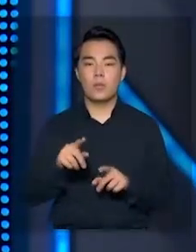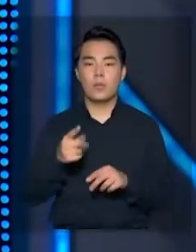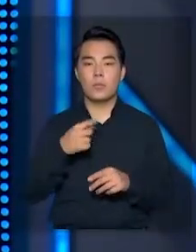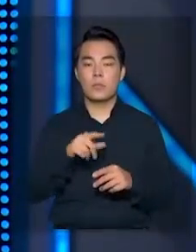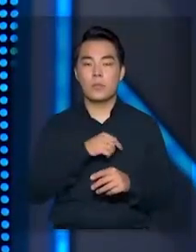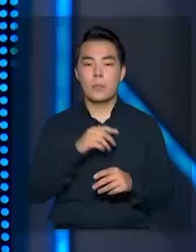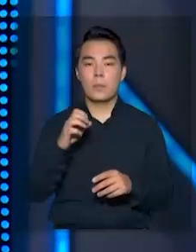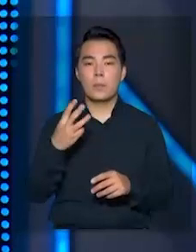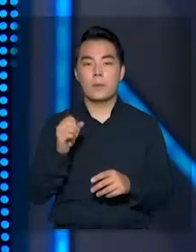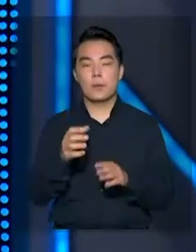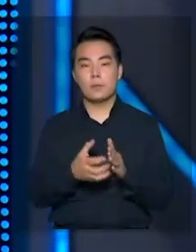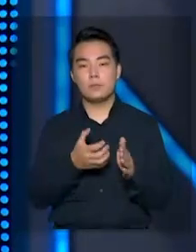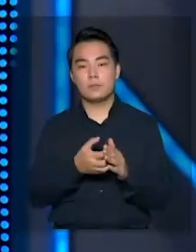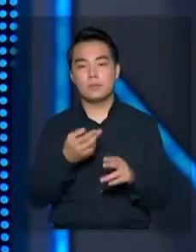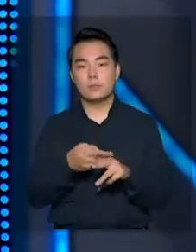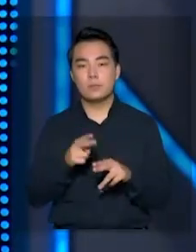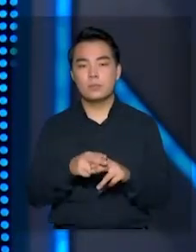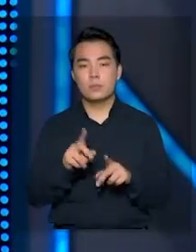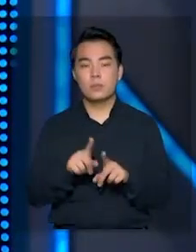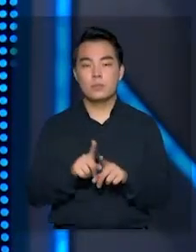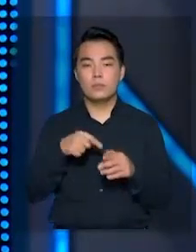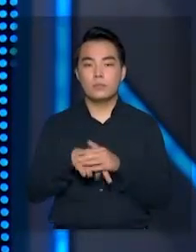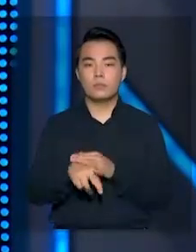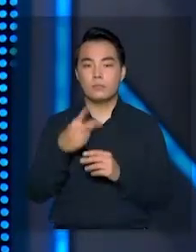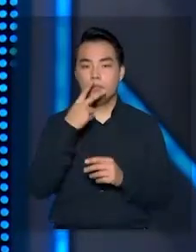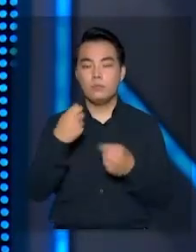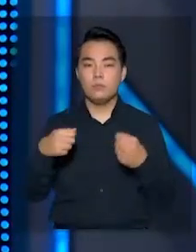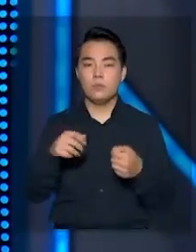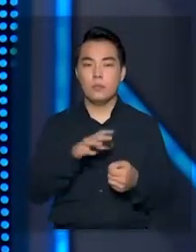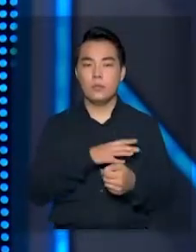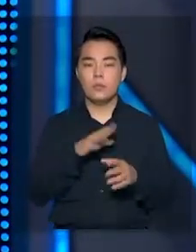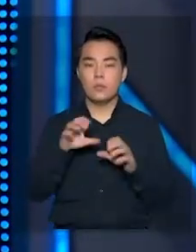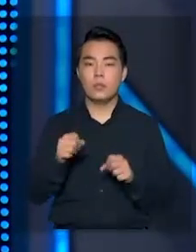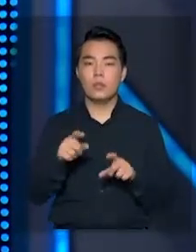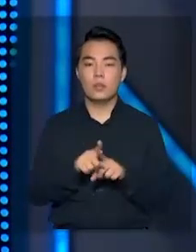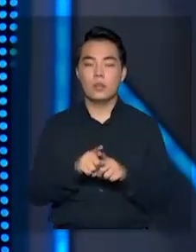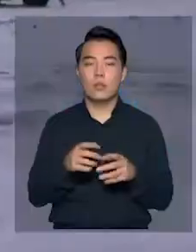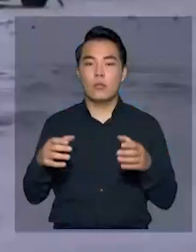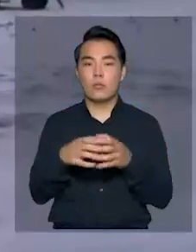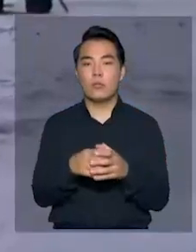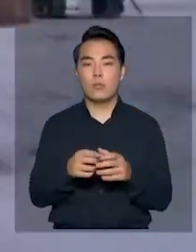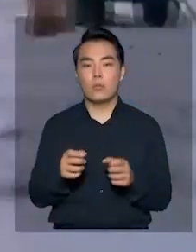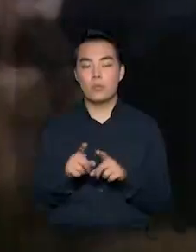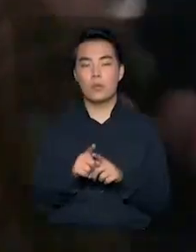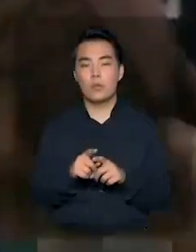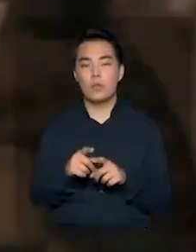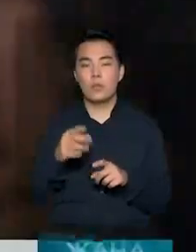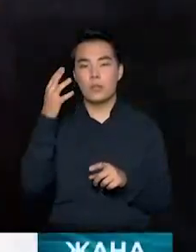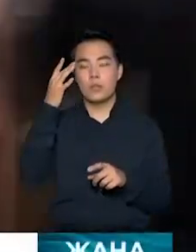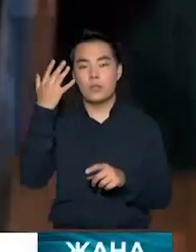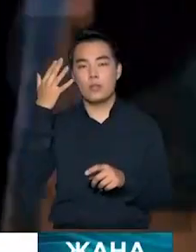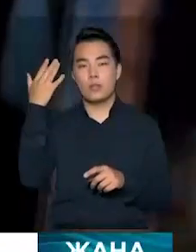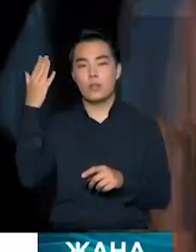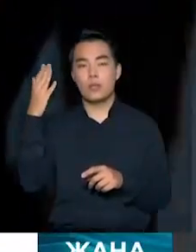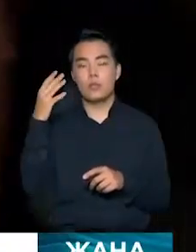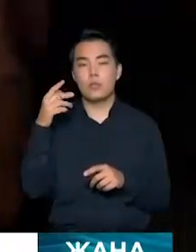бетінше пайдаланып, және заңсыз көші-қонды ұйымдастырумен айналысқан. Қылмыстық топтың арасында шетелдіктер де бар екен. Қазір Жаңғызтөбе